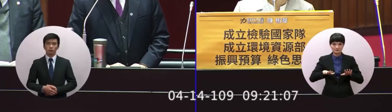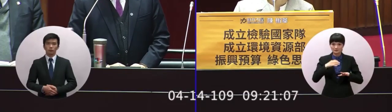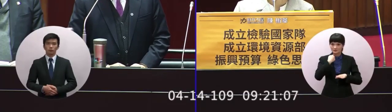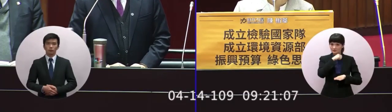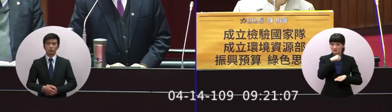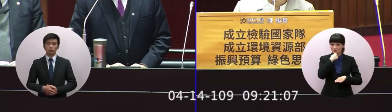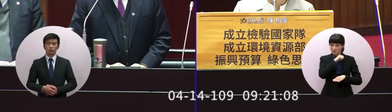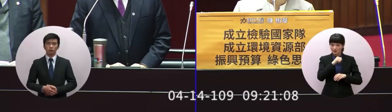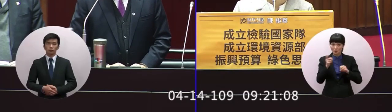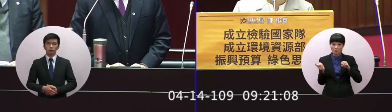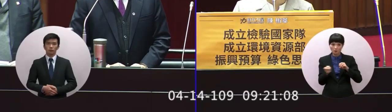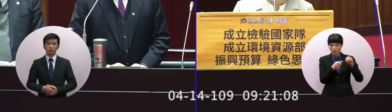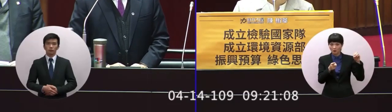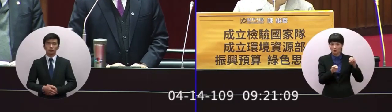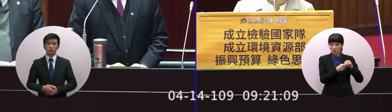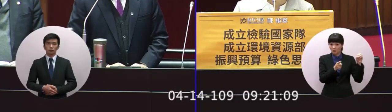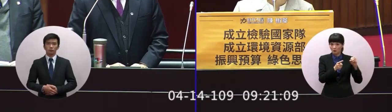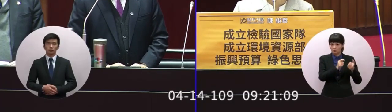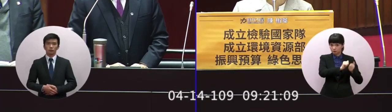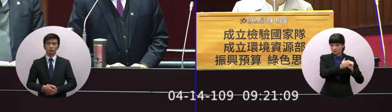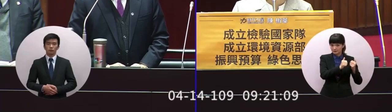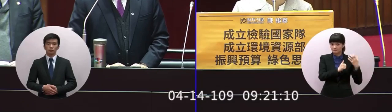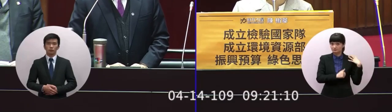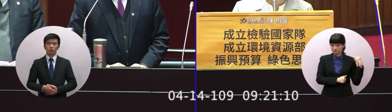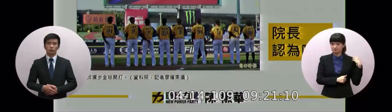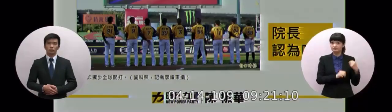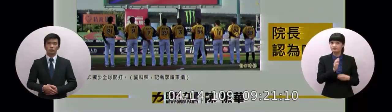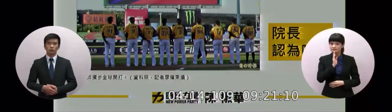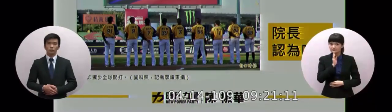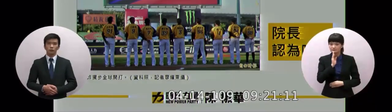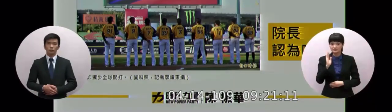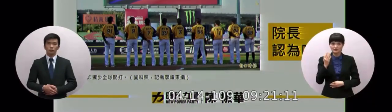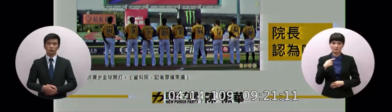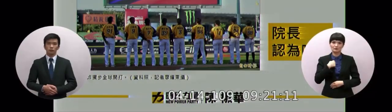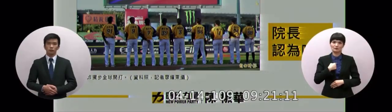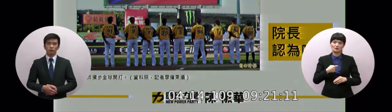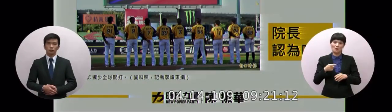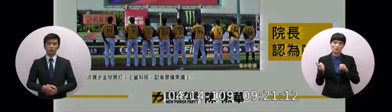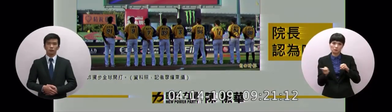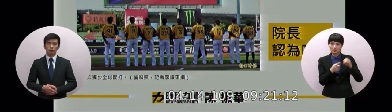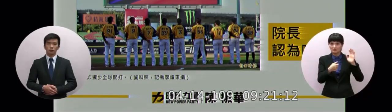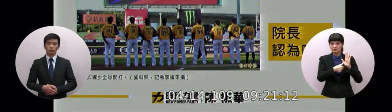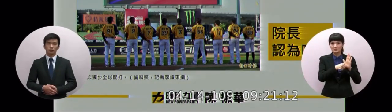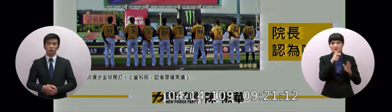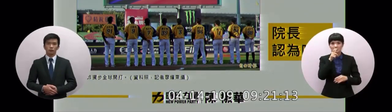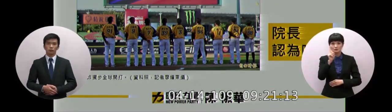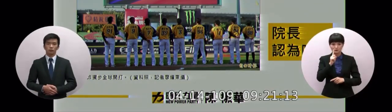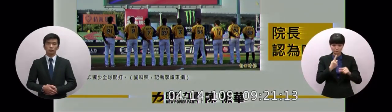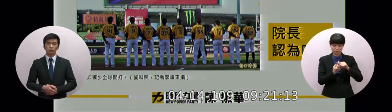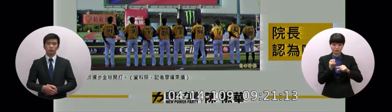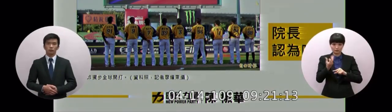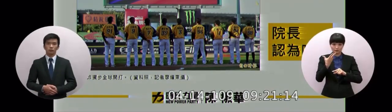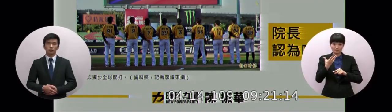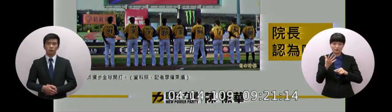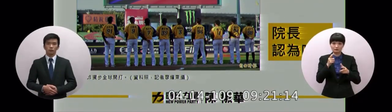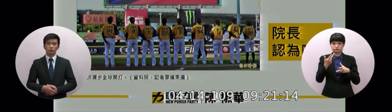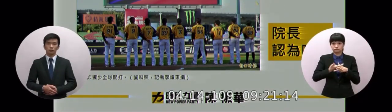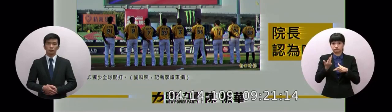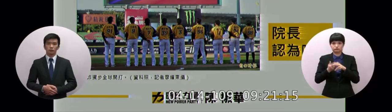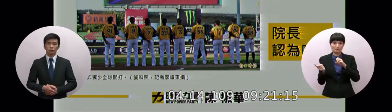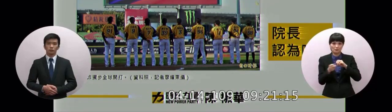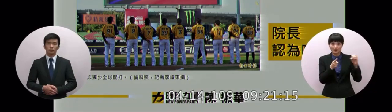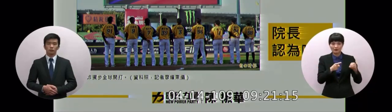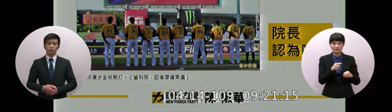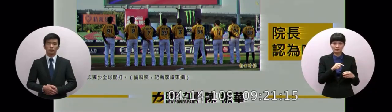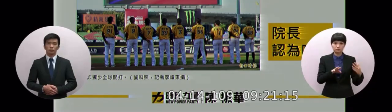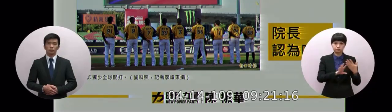职棒嘛，但是也是因为我们这个职棒叫中华职棒，那也被误会说是中国还在打职